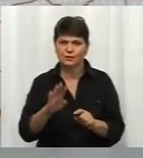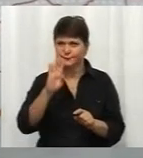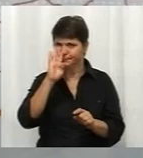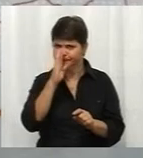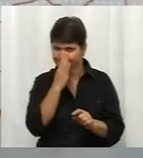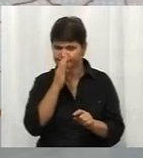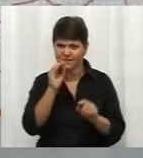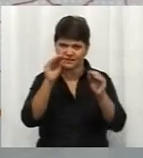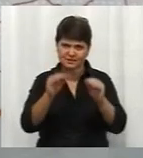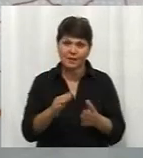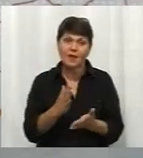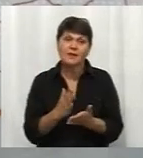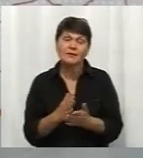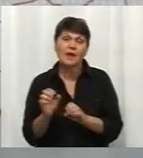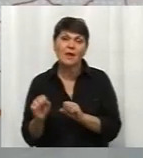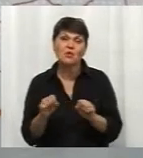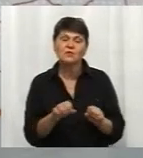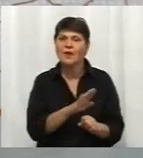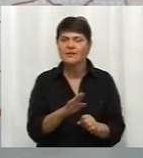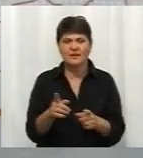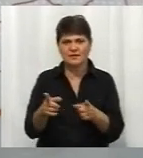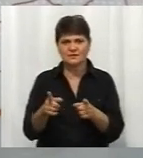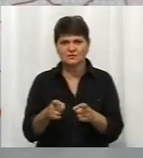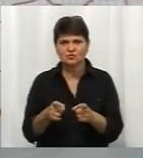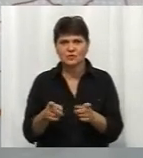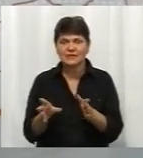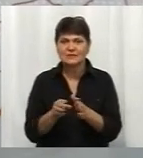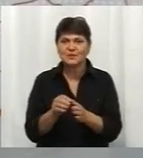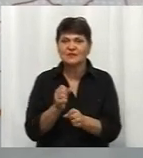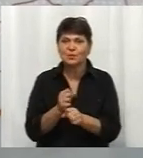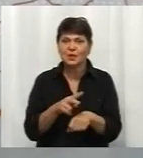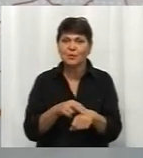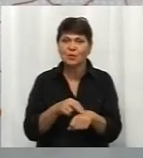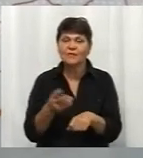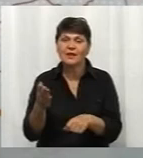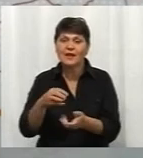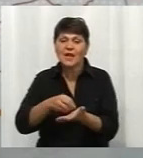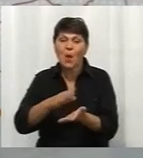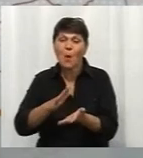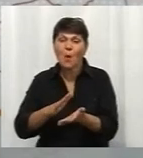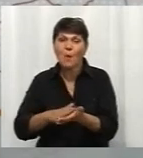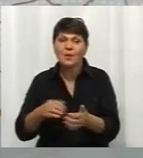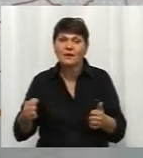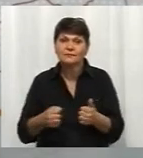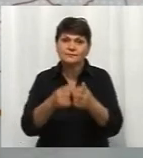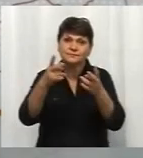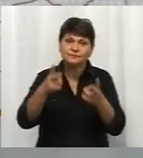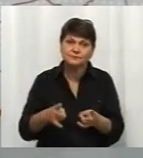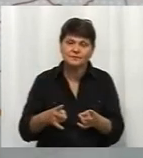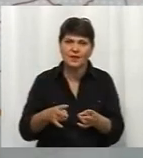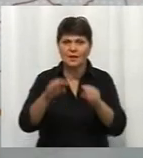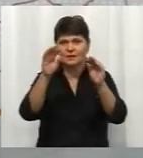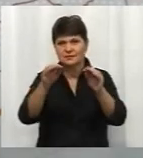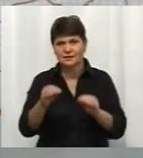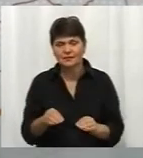є можливість не залучати співробітників поліції, які ведуть облік дорожньо-транспортних пригод, а складатися, відбуватися